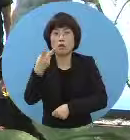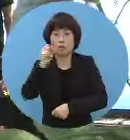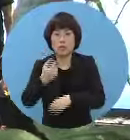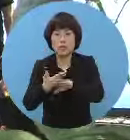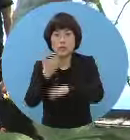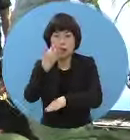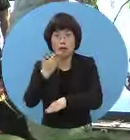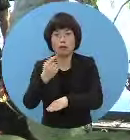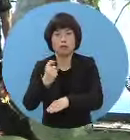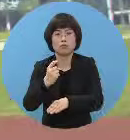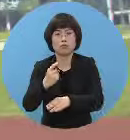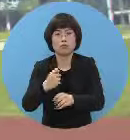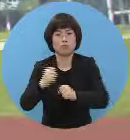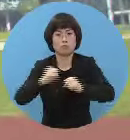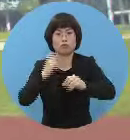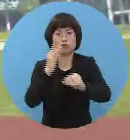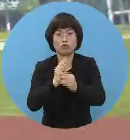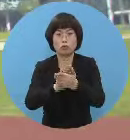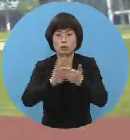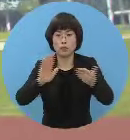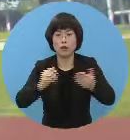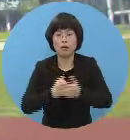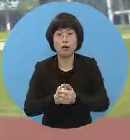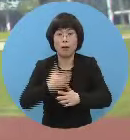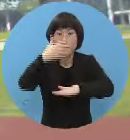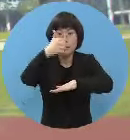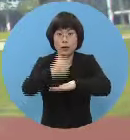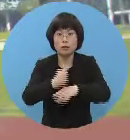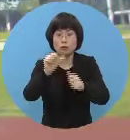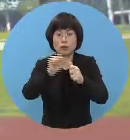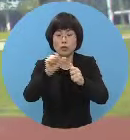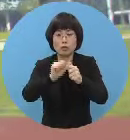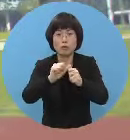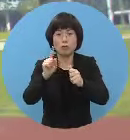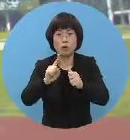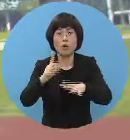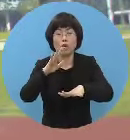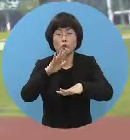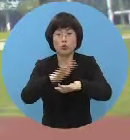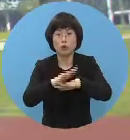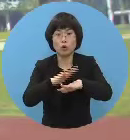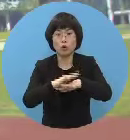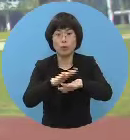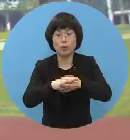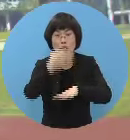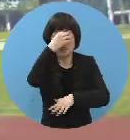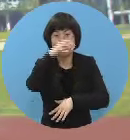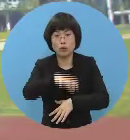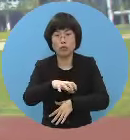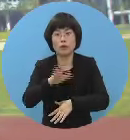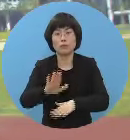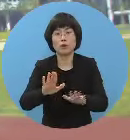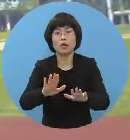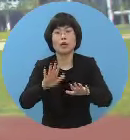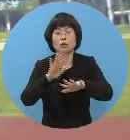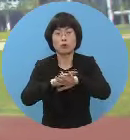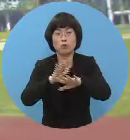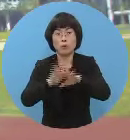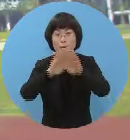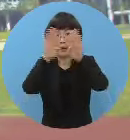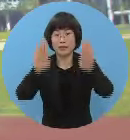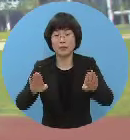성과도 내고 있습니다. 마지막으로 올해는 농업기술원 일원에서 국제농업박람회를